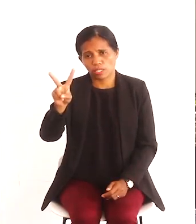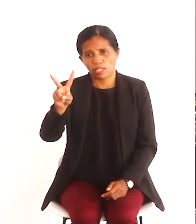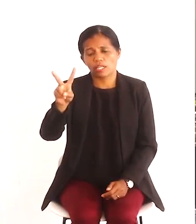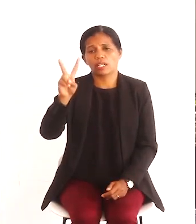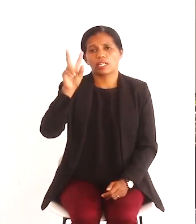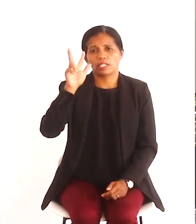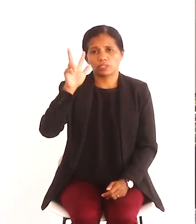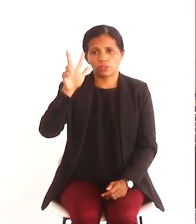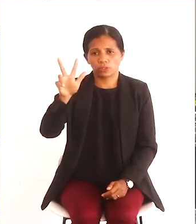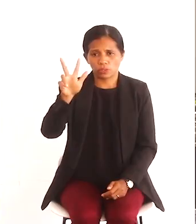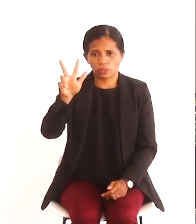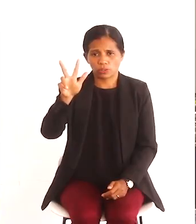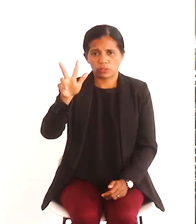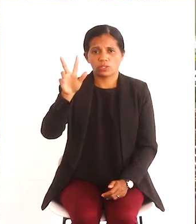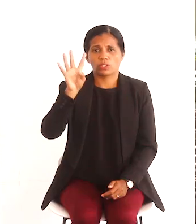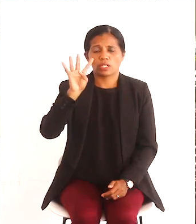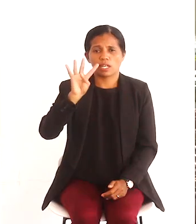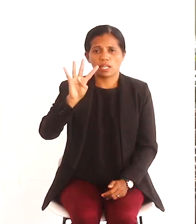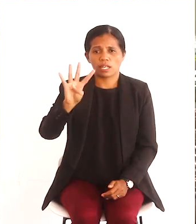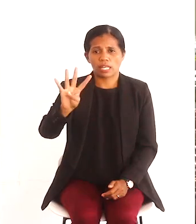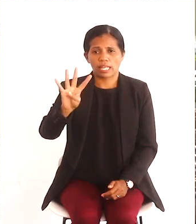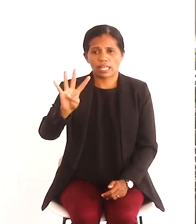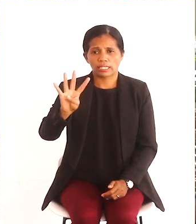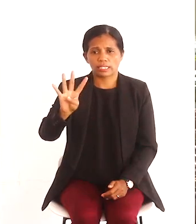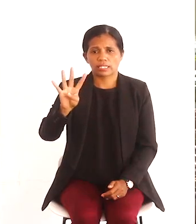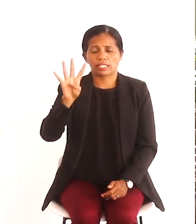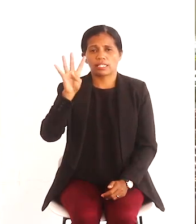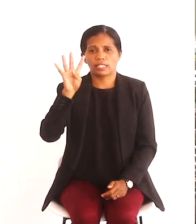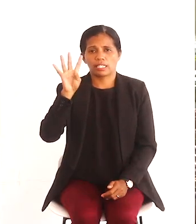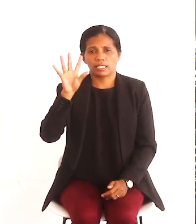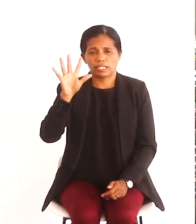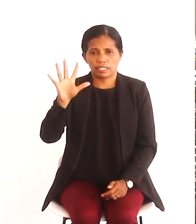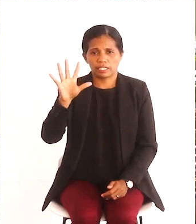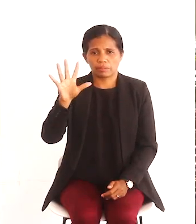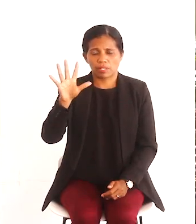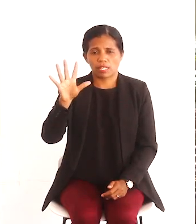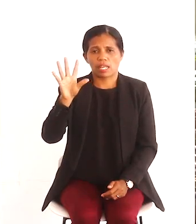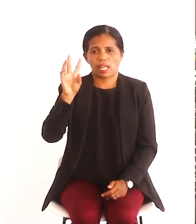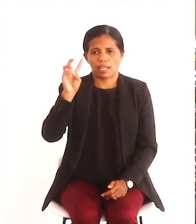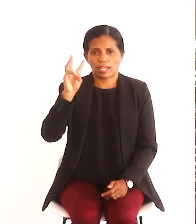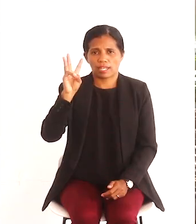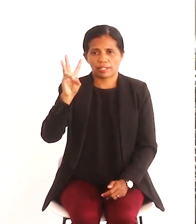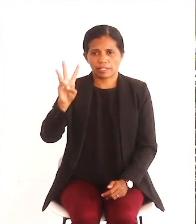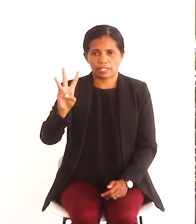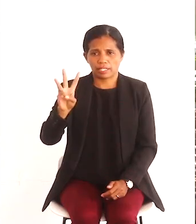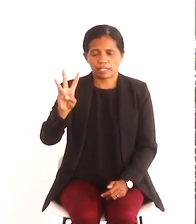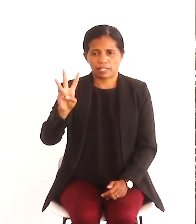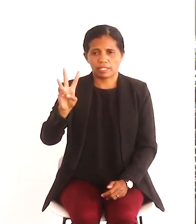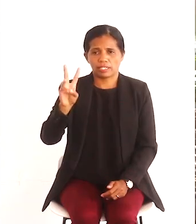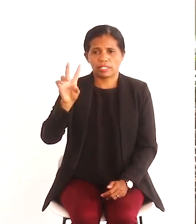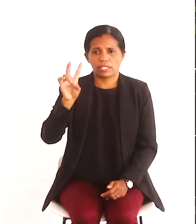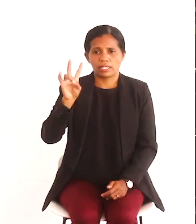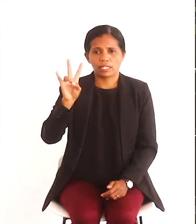rua, tolu, hat, lima,